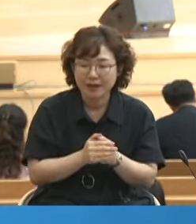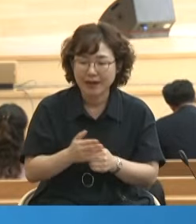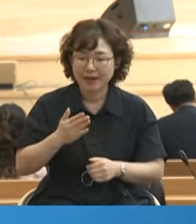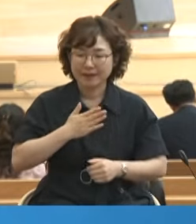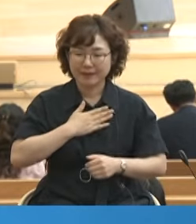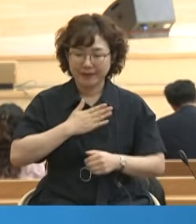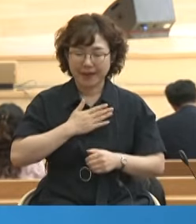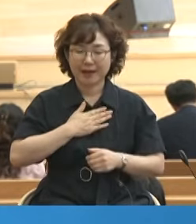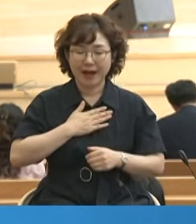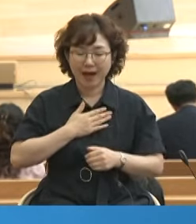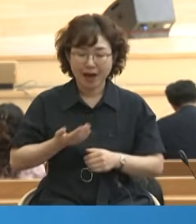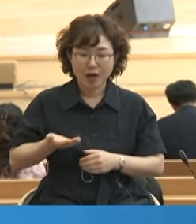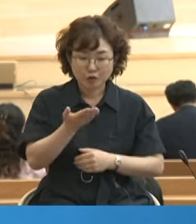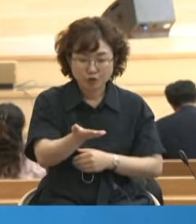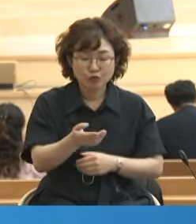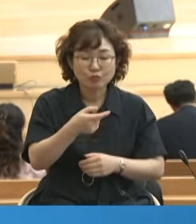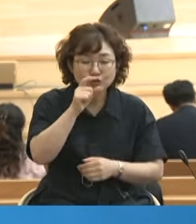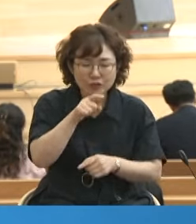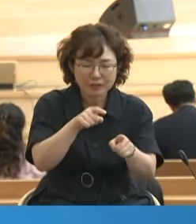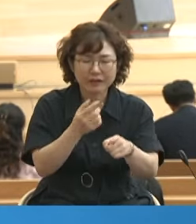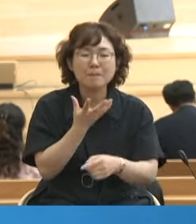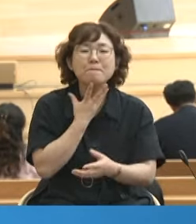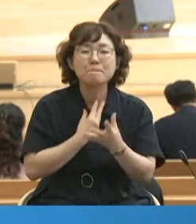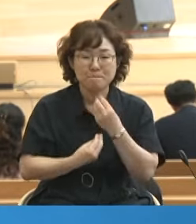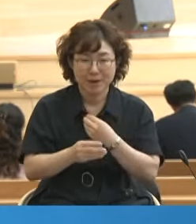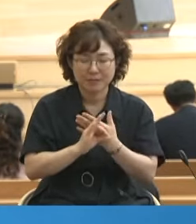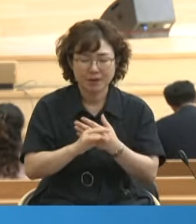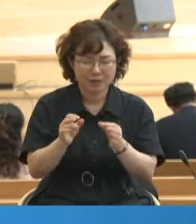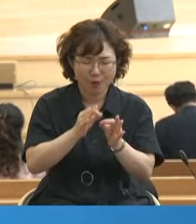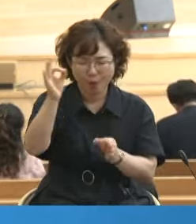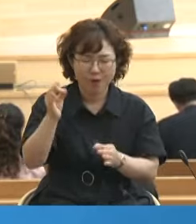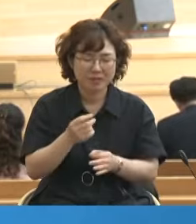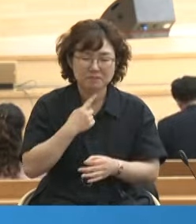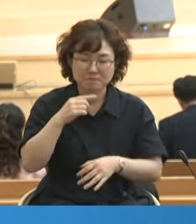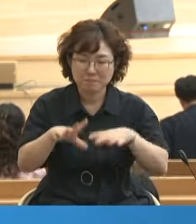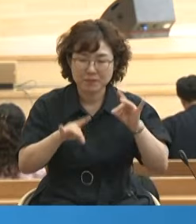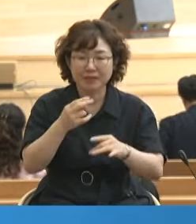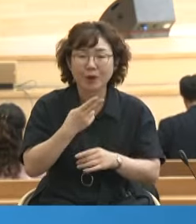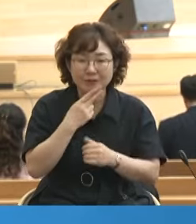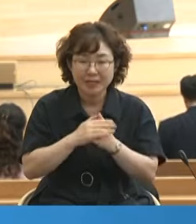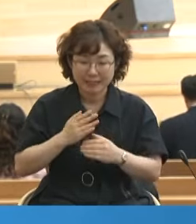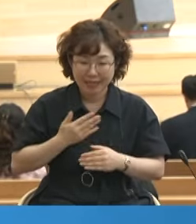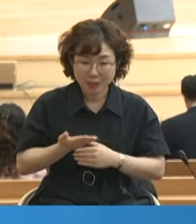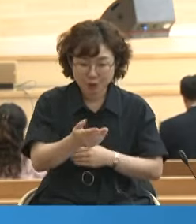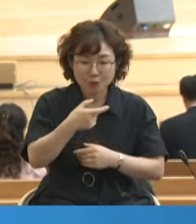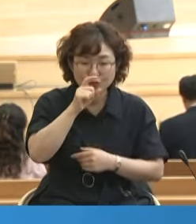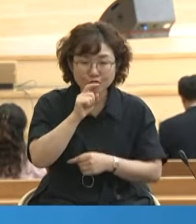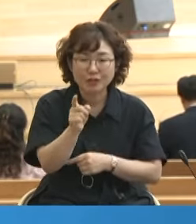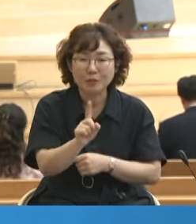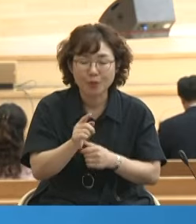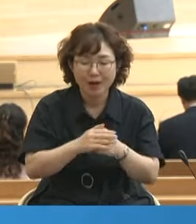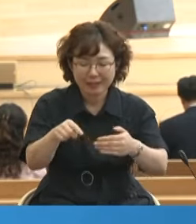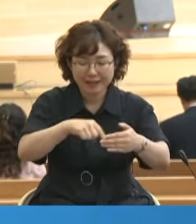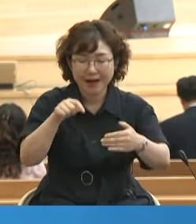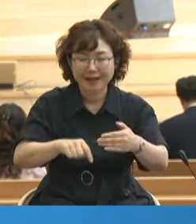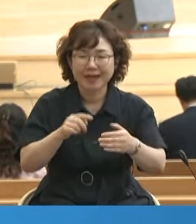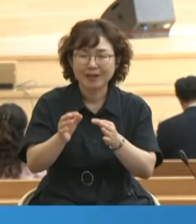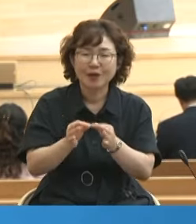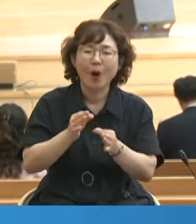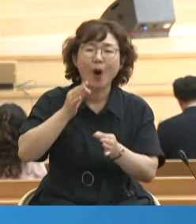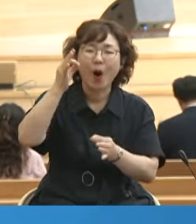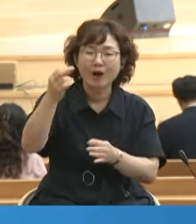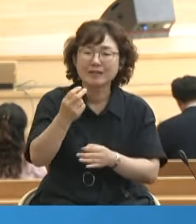내가 주는 물을 마시는 자는 영원히 목마르지 아니하리니 내가 주는 물은 그 속에서 영생하도록